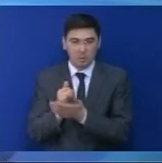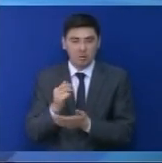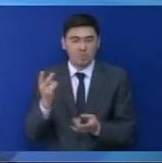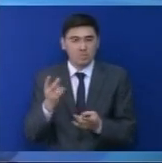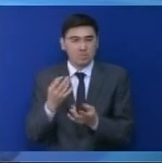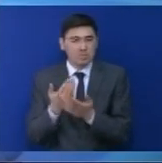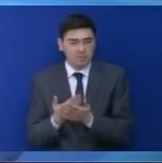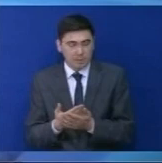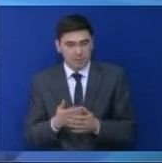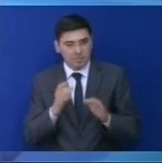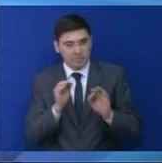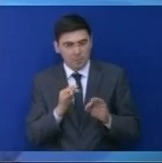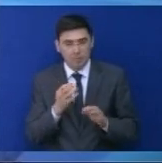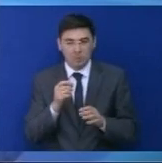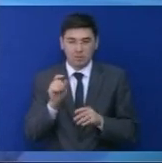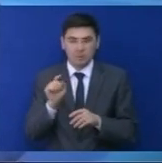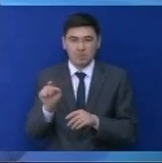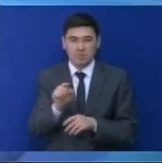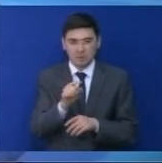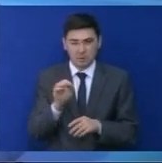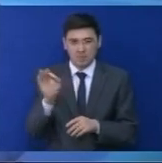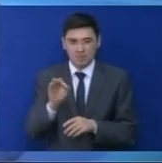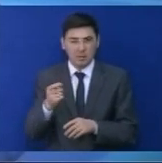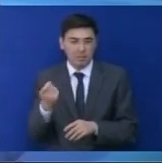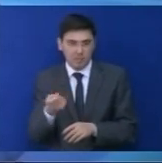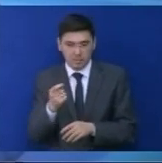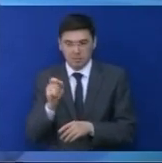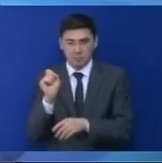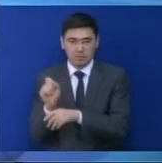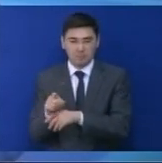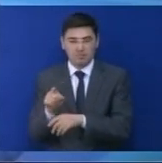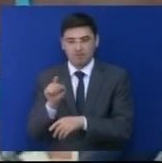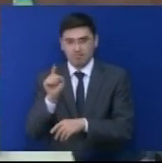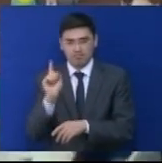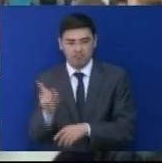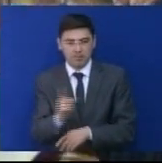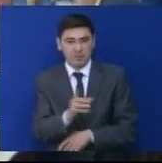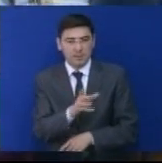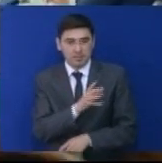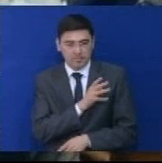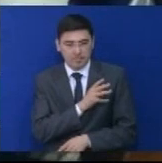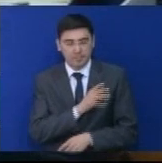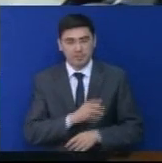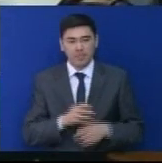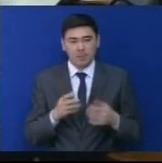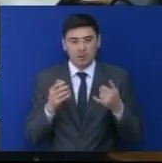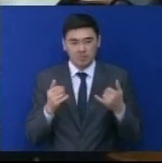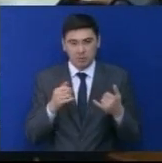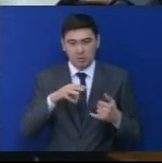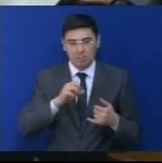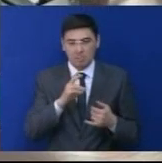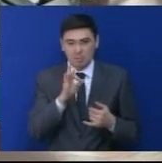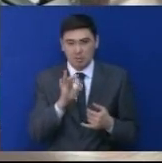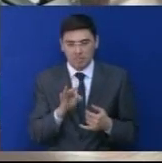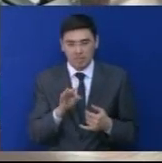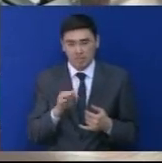замечания региональным руководителям, у которых низкие показатели. Сегодня были проанализированы макроэкономические показатели